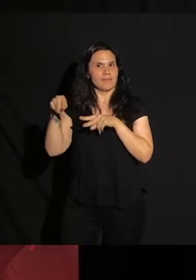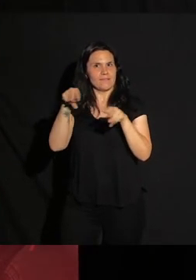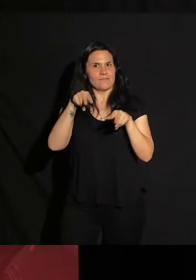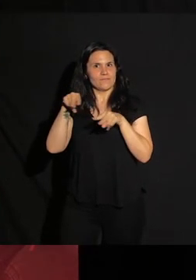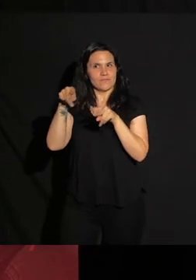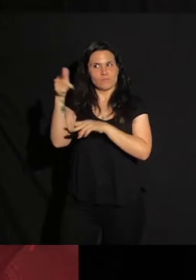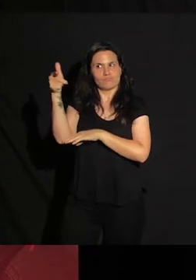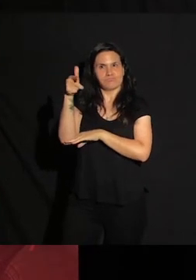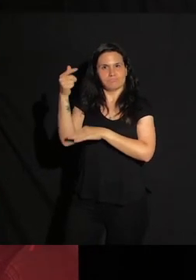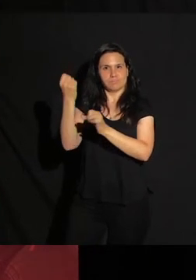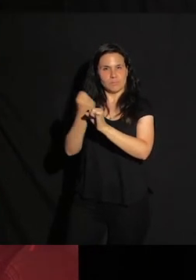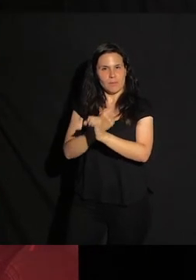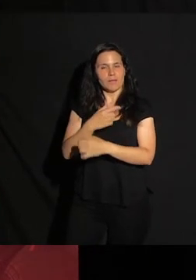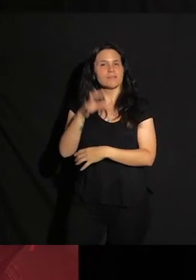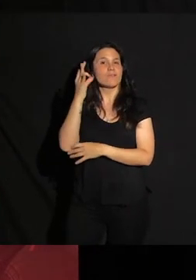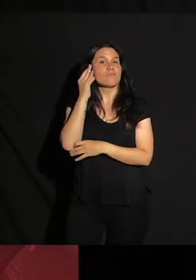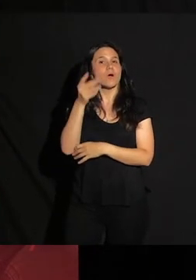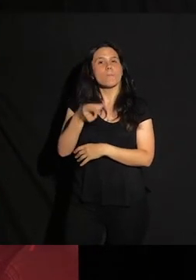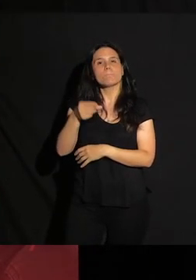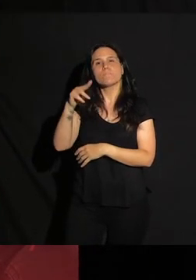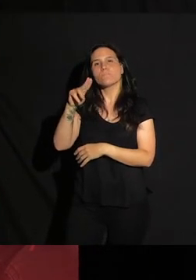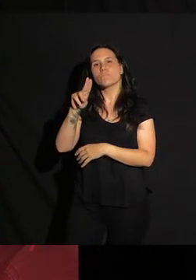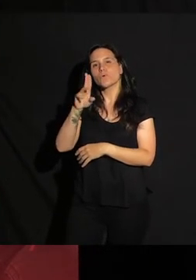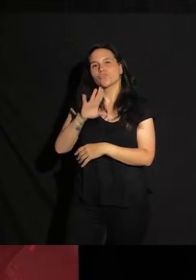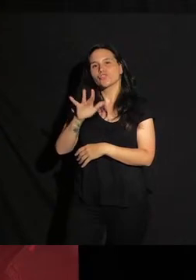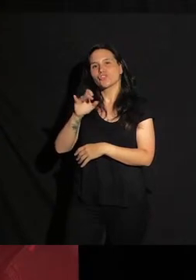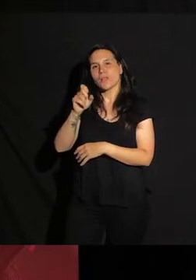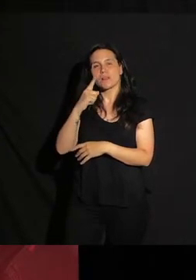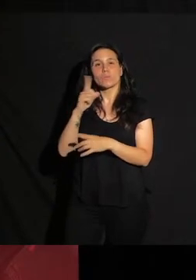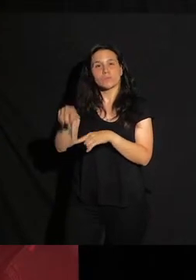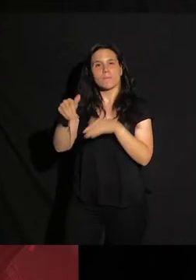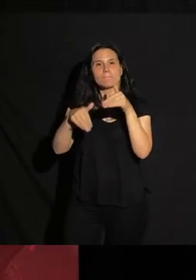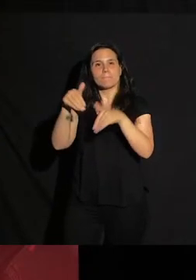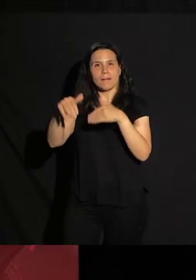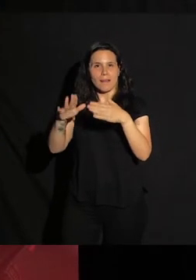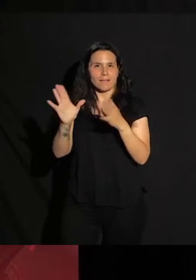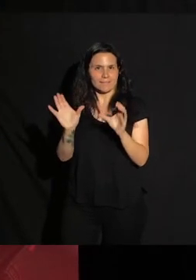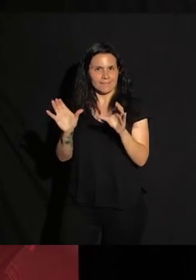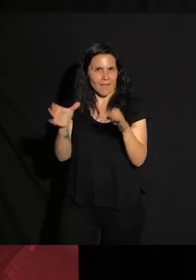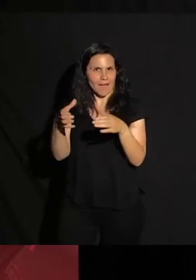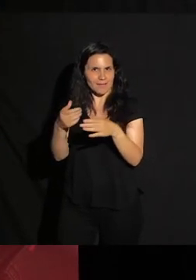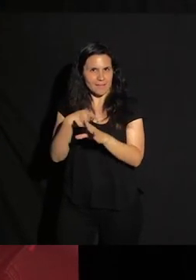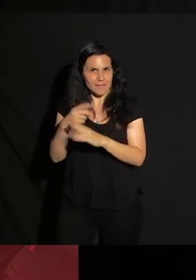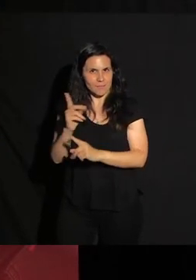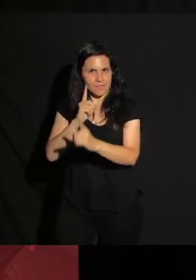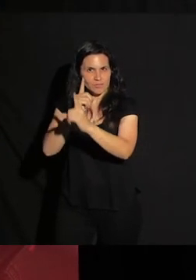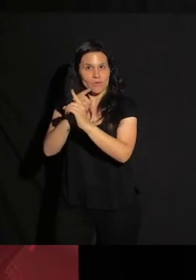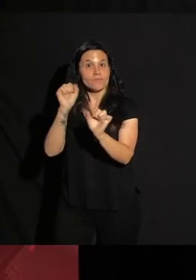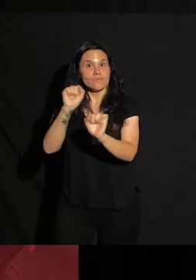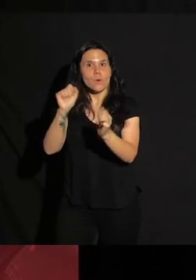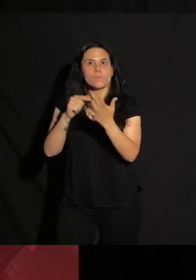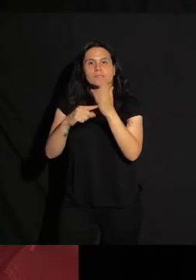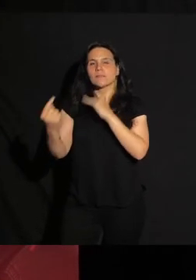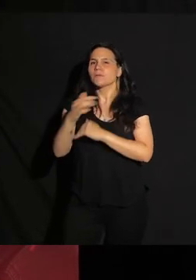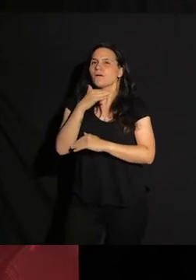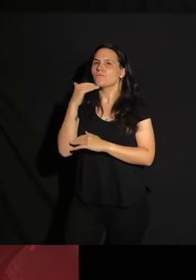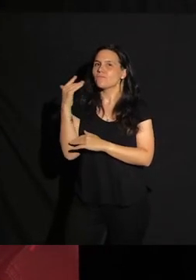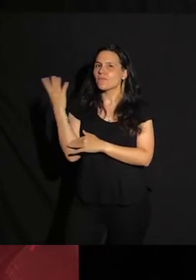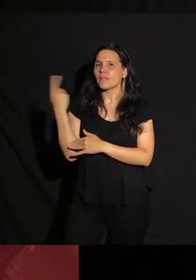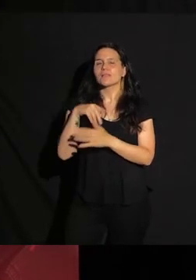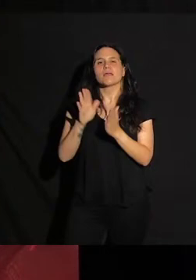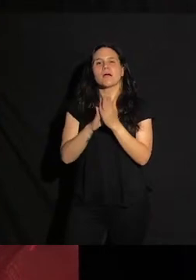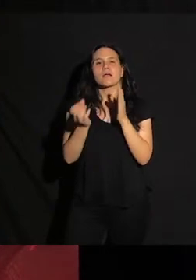Ballett-AG getroffen. Und die Ballett-AG ist auch ganz oft schon bei Klatschmohn aufgetreten in den vergangenen Jahren mit ganz großartigen